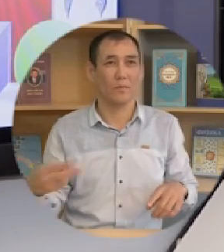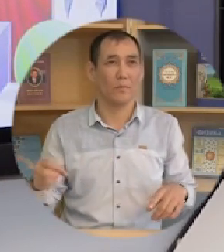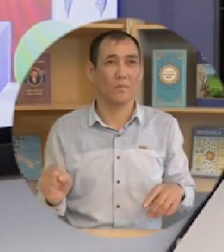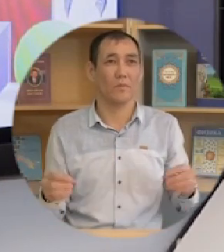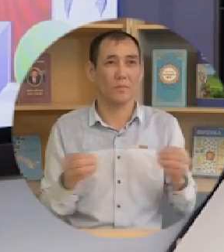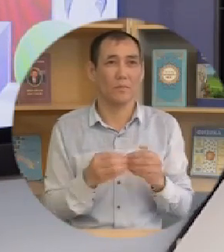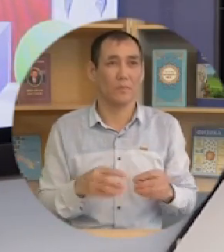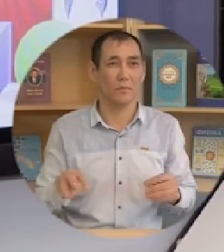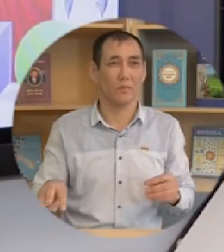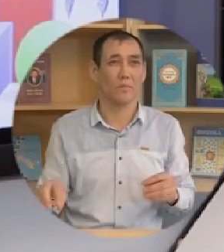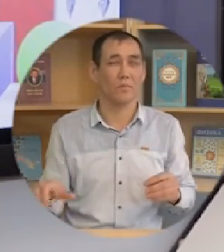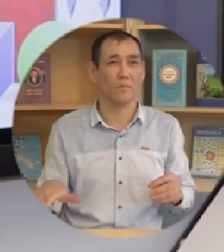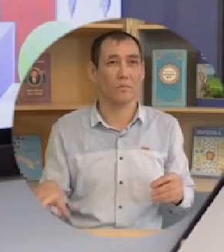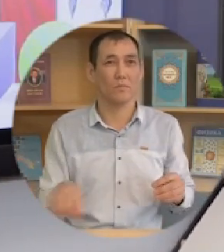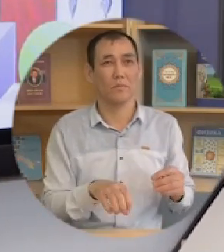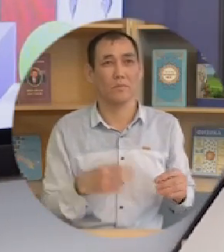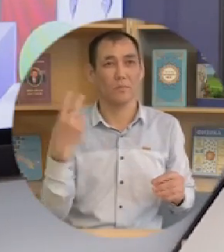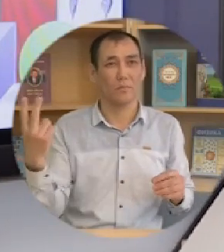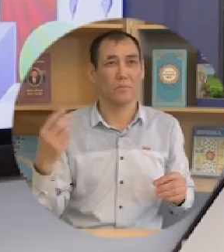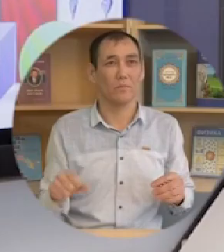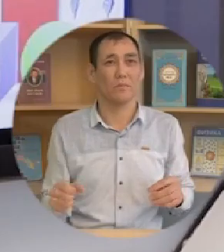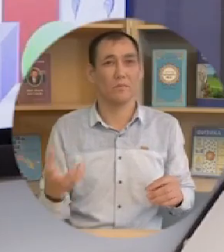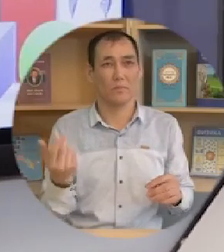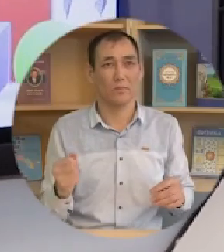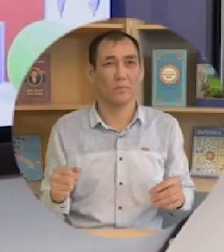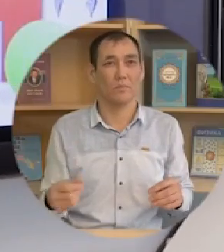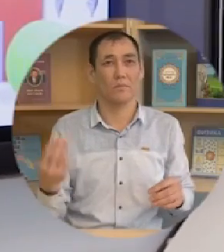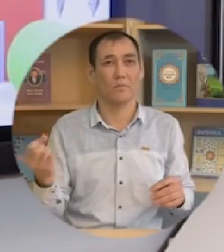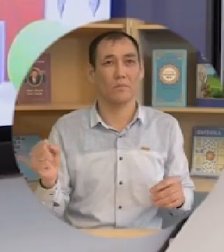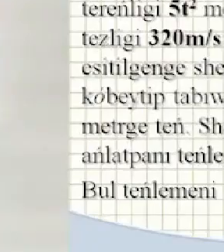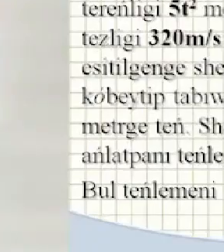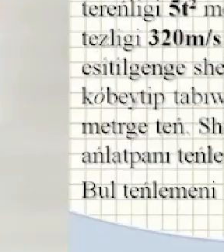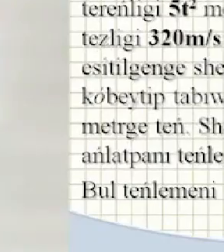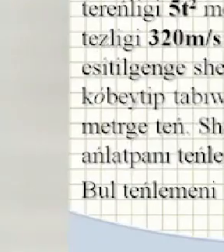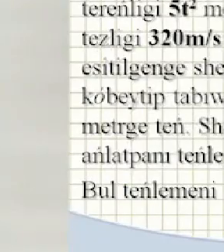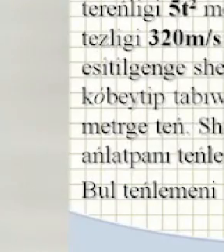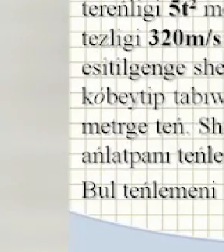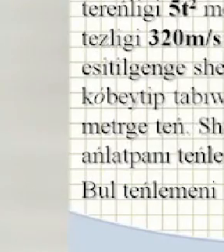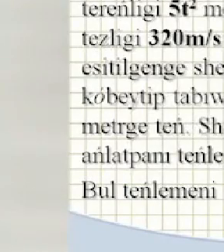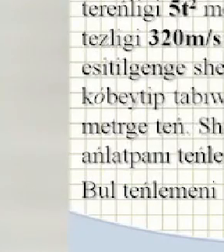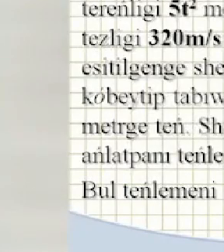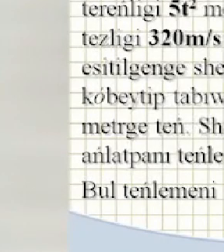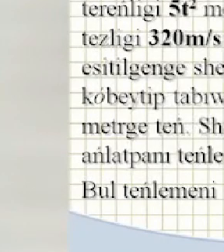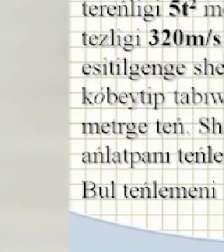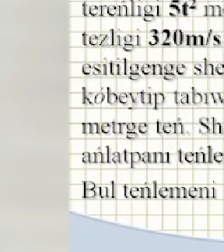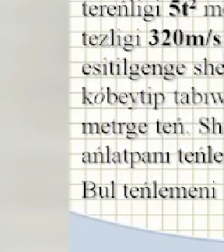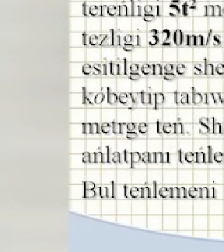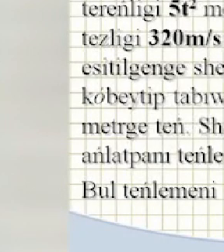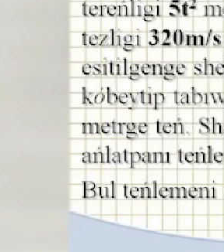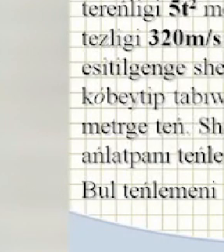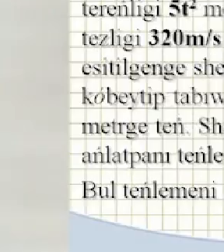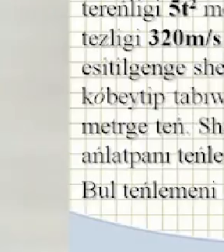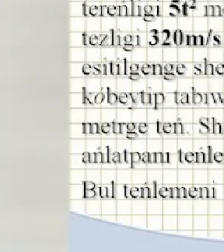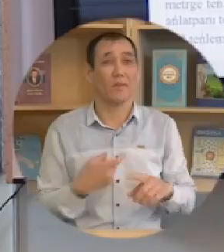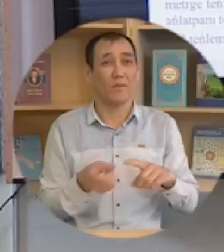секунд квадрат деп есаплап, шахтаның тереңлігін анықлан. Мәселенің шарты